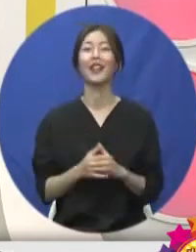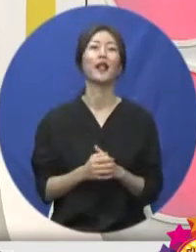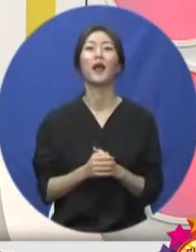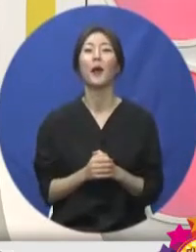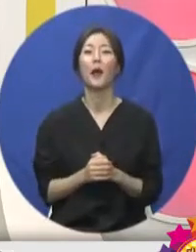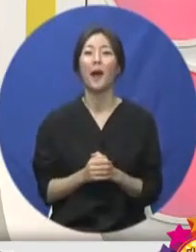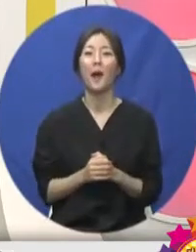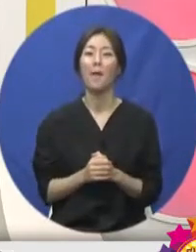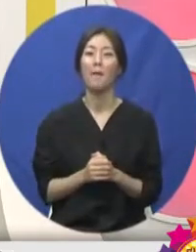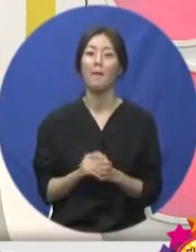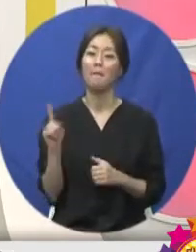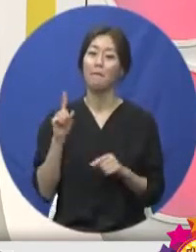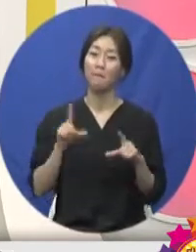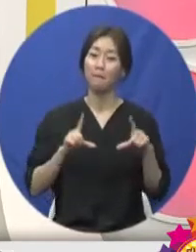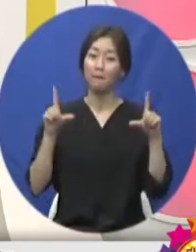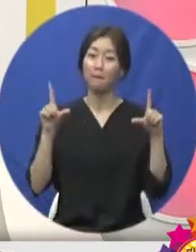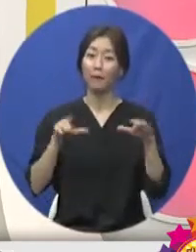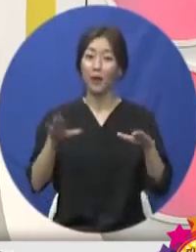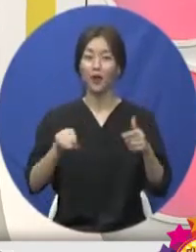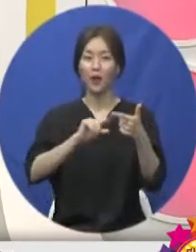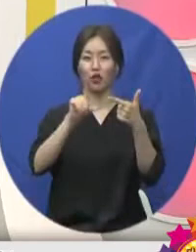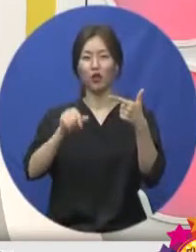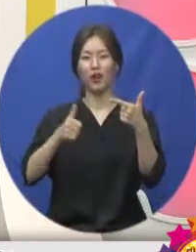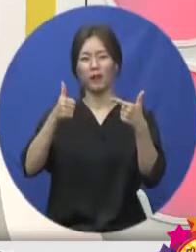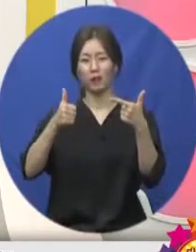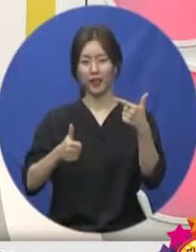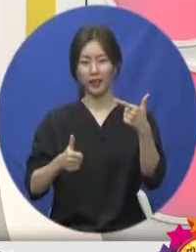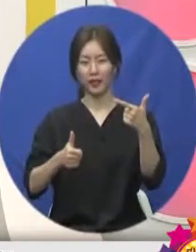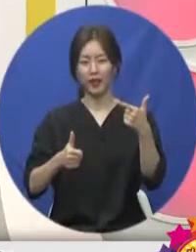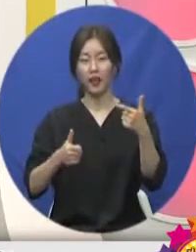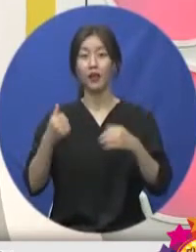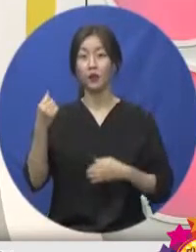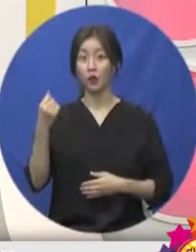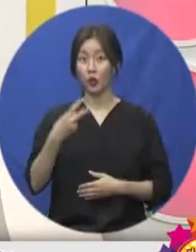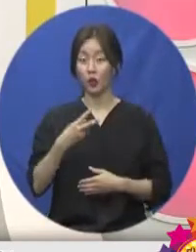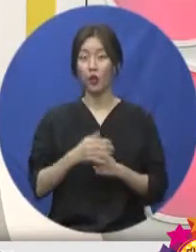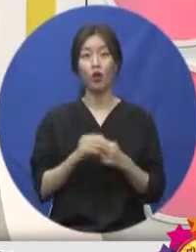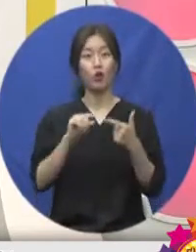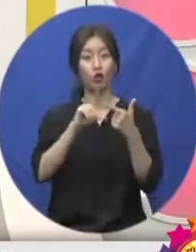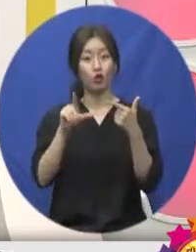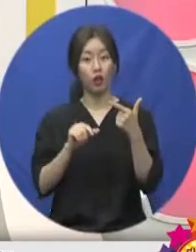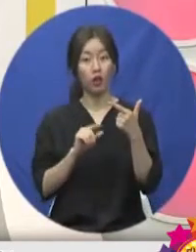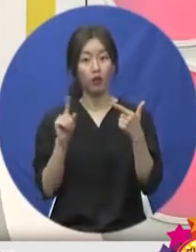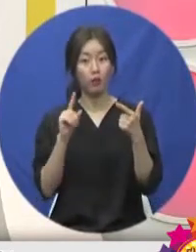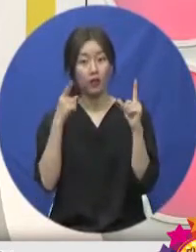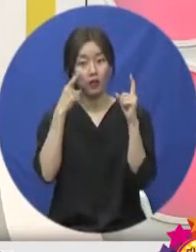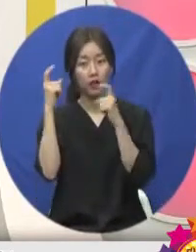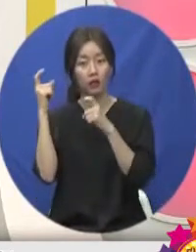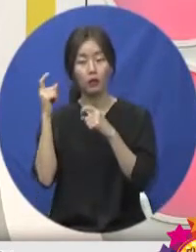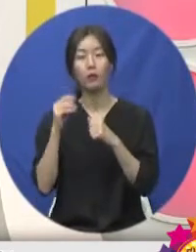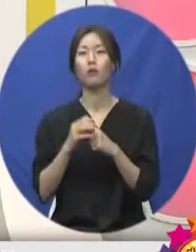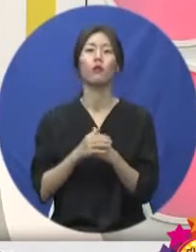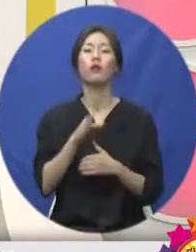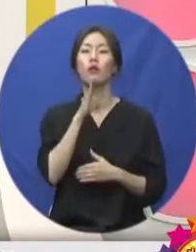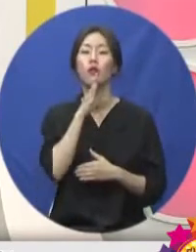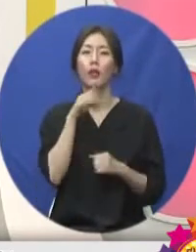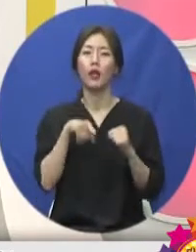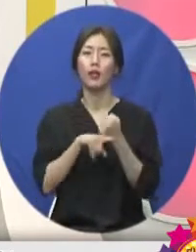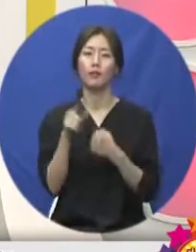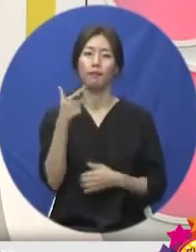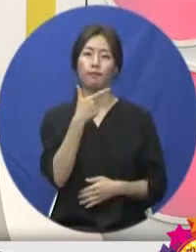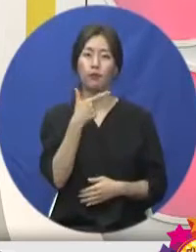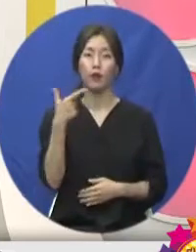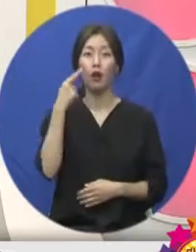그렇죠. 오늘이 6월의 마지막 날이고 또 6월달은 참 의미가 있는